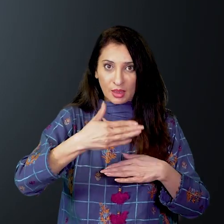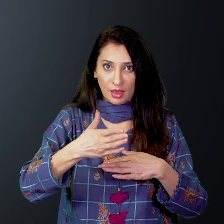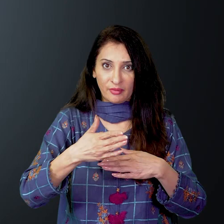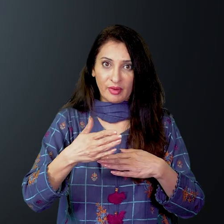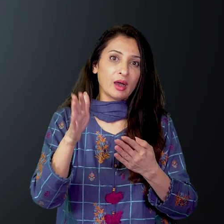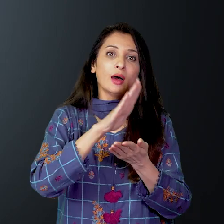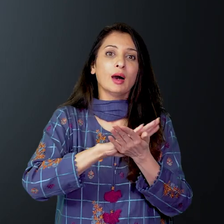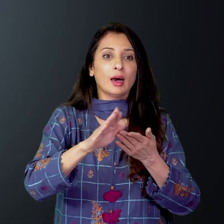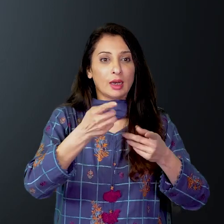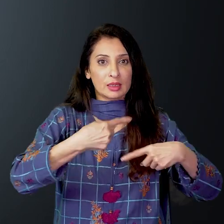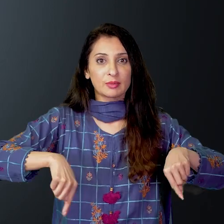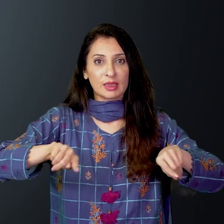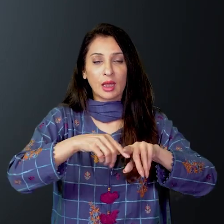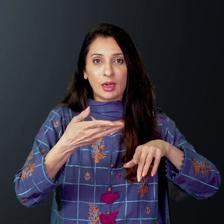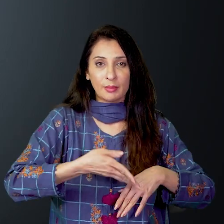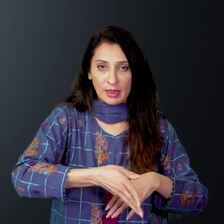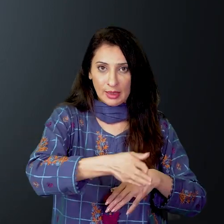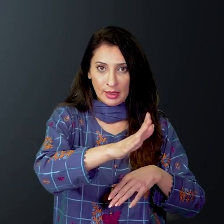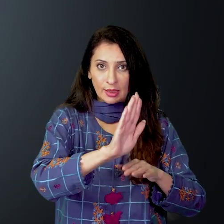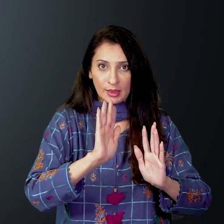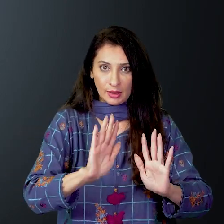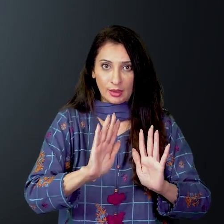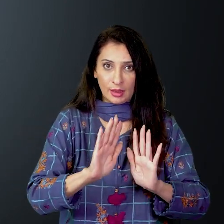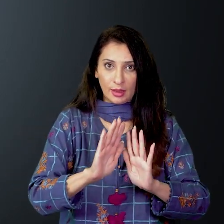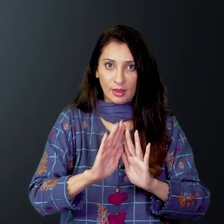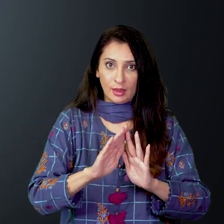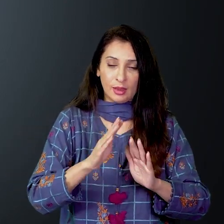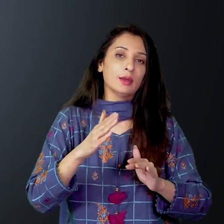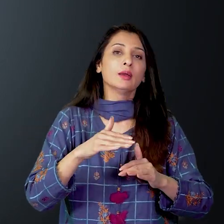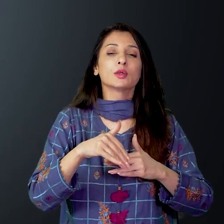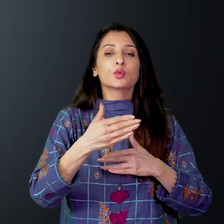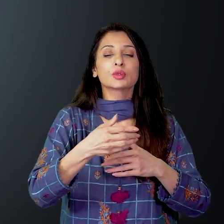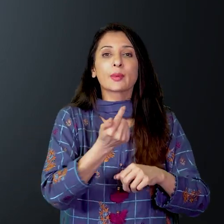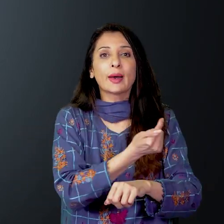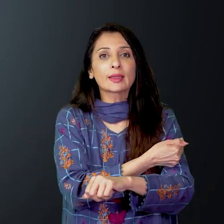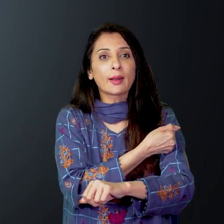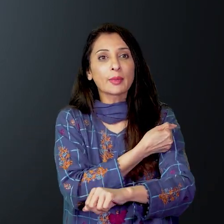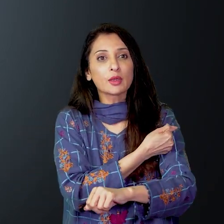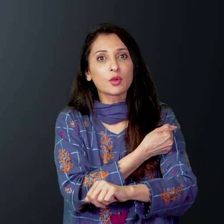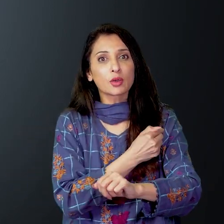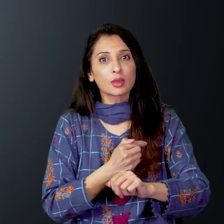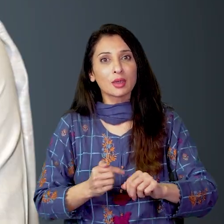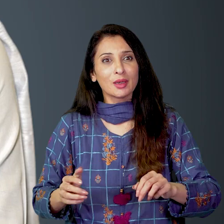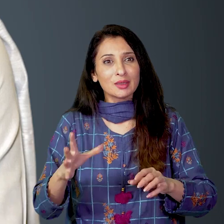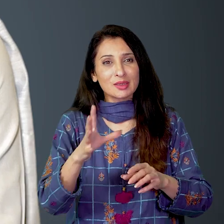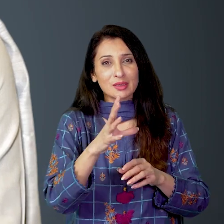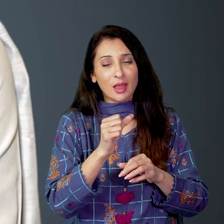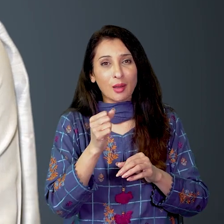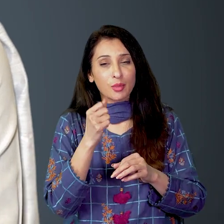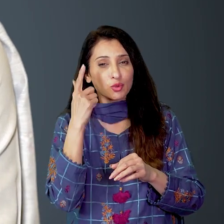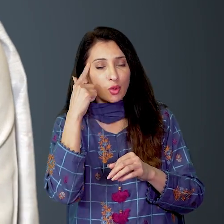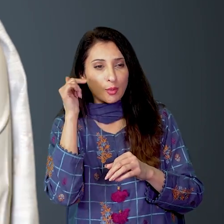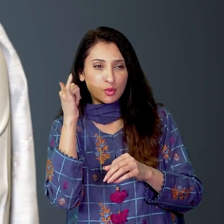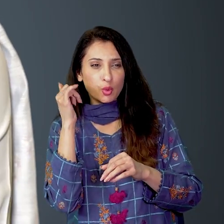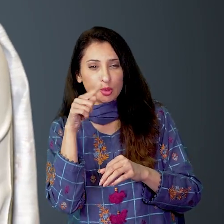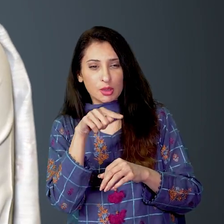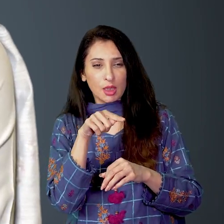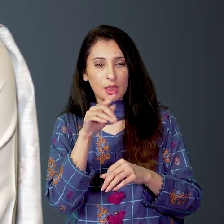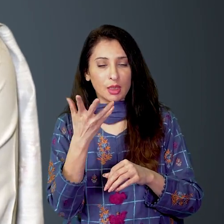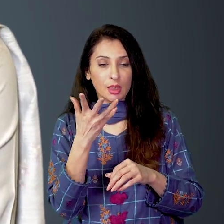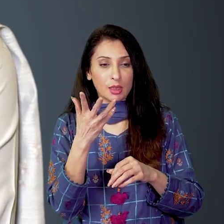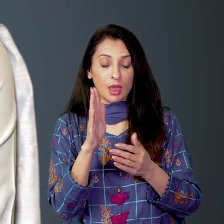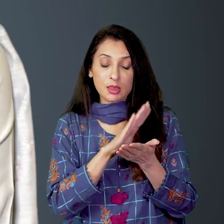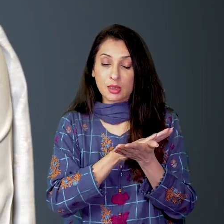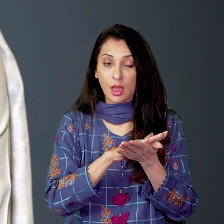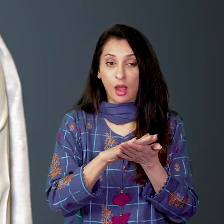फिर अगर आप हस्पताल लेके गए हैं, हस्पताल में जाके भी आपने डॉक्टर से उन तमाम डाउट्स जो आपको हेड इंजरी के हवाले